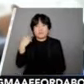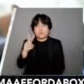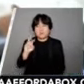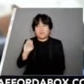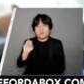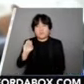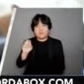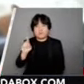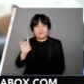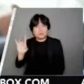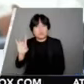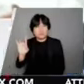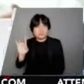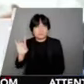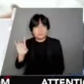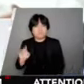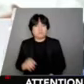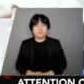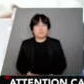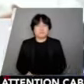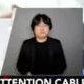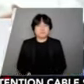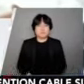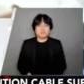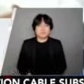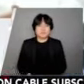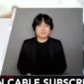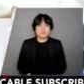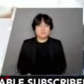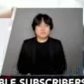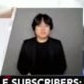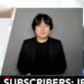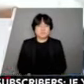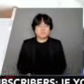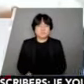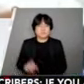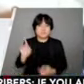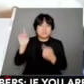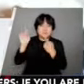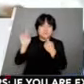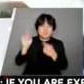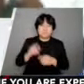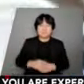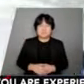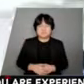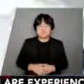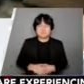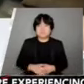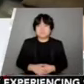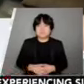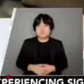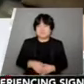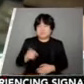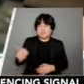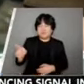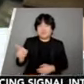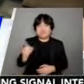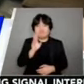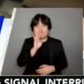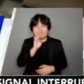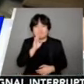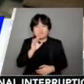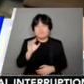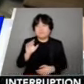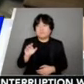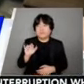Pag binanggit mo ang pangalan na to, pag binanggit mo to, mamamatay ka. Alam niyo po ba kung sino yung